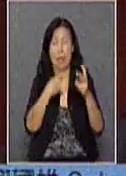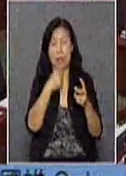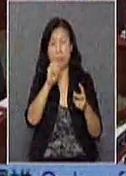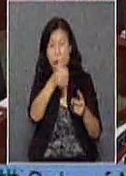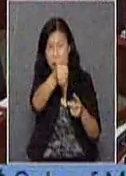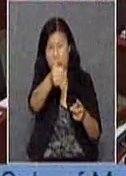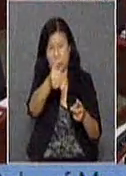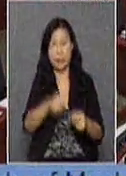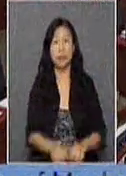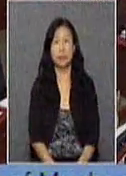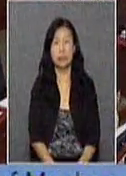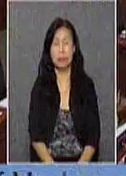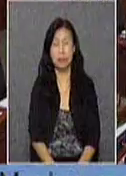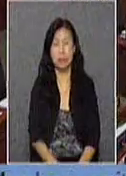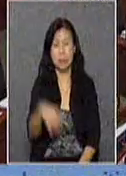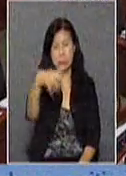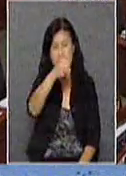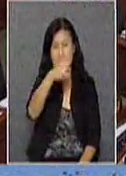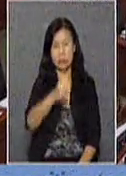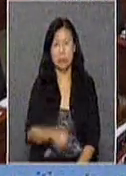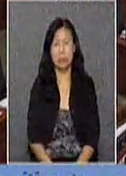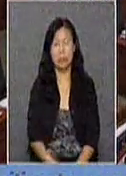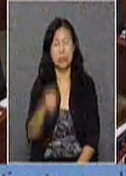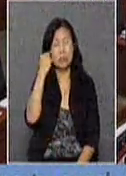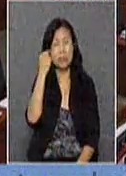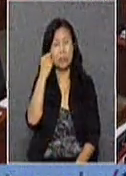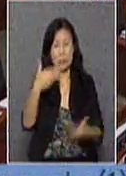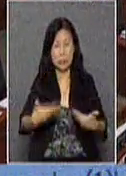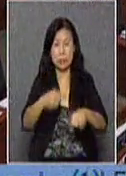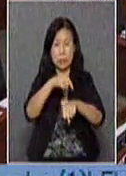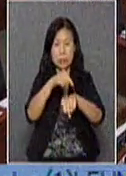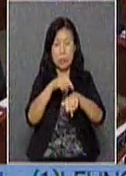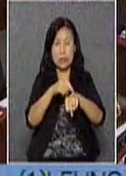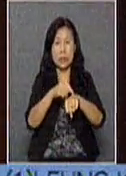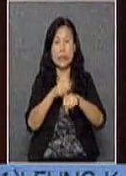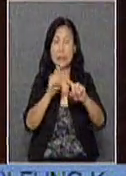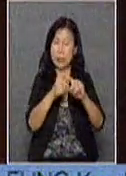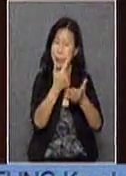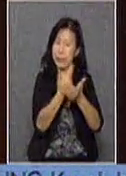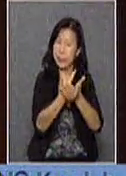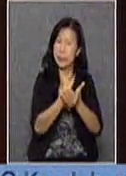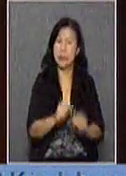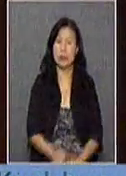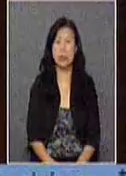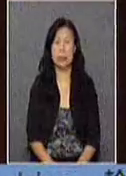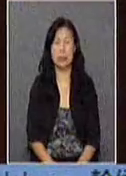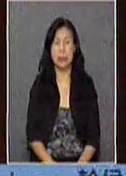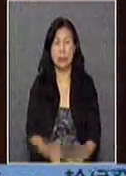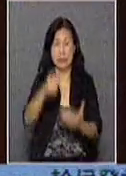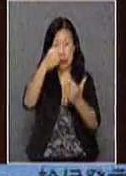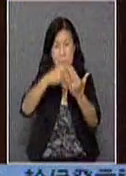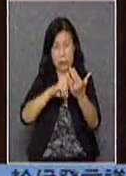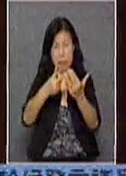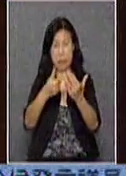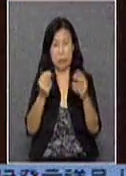你，主席。我知道呢個時間咧係非常之寶貴。本來喺修正案辯論嘅時